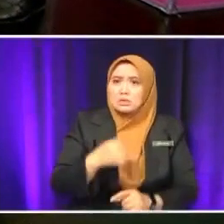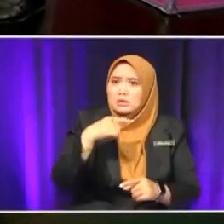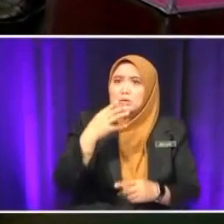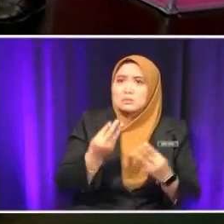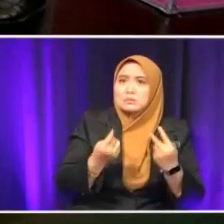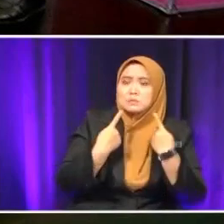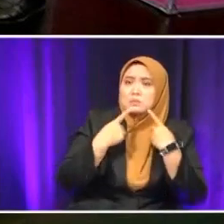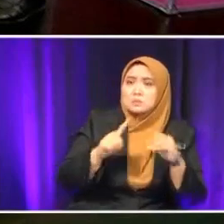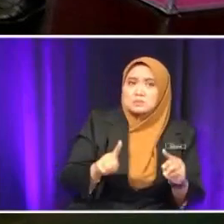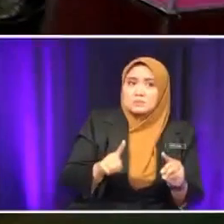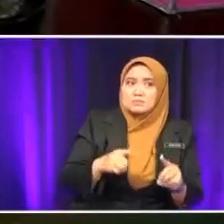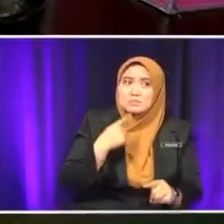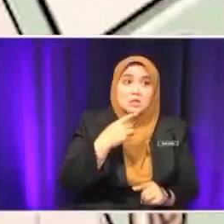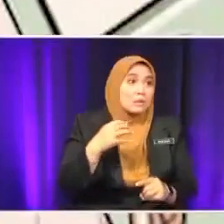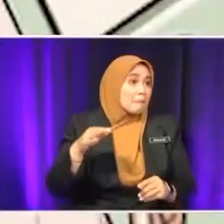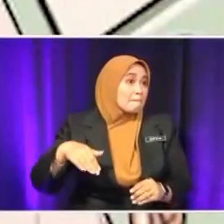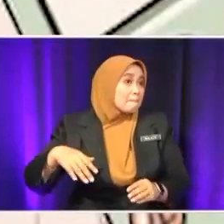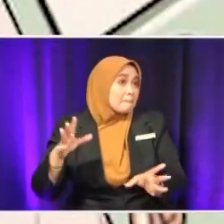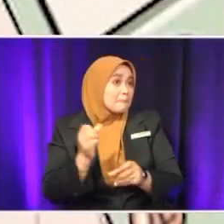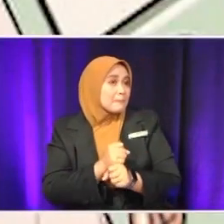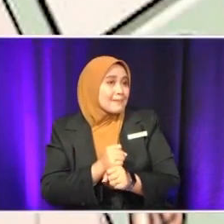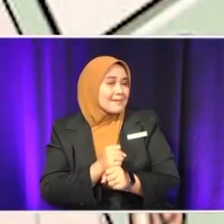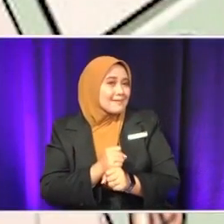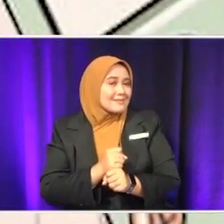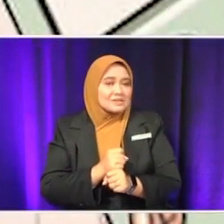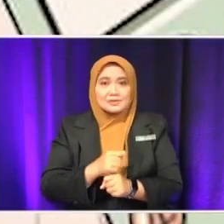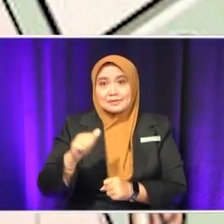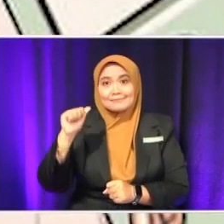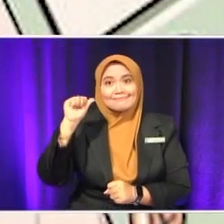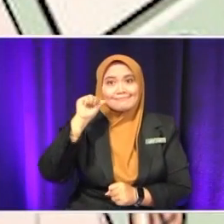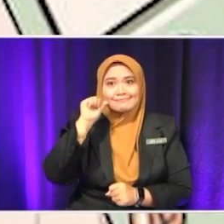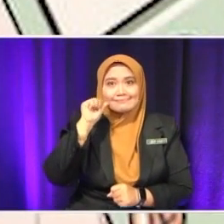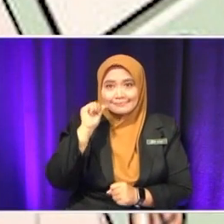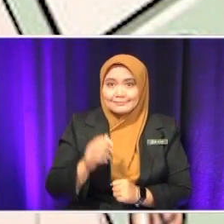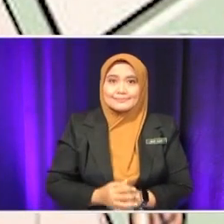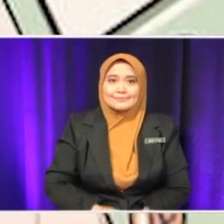Nampaknya siapa yang belum dapat pelekat lagi? Okey, Ayu, silakan Ayu. Ayu. Okey, silakan Ayu.